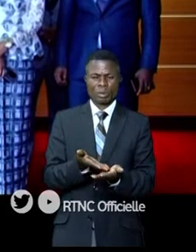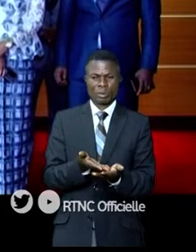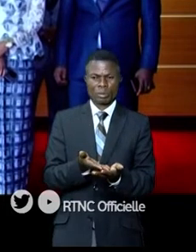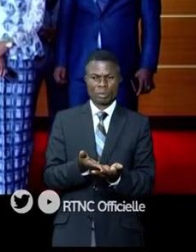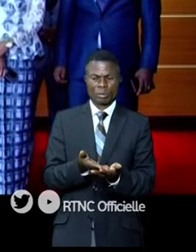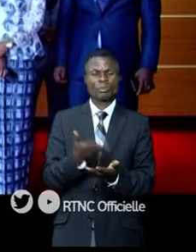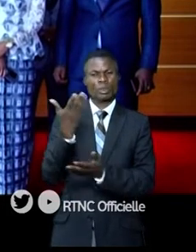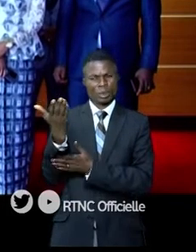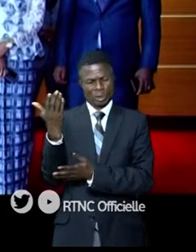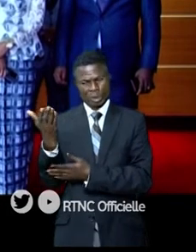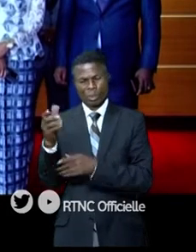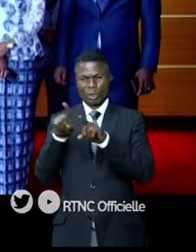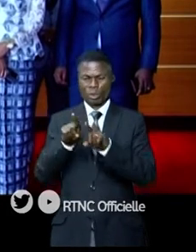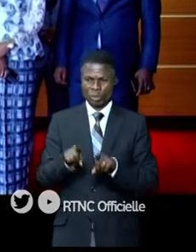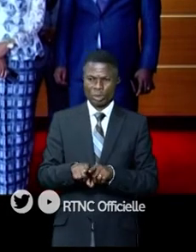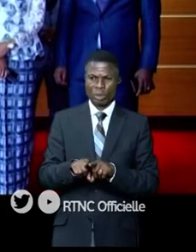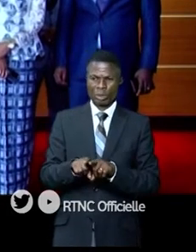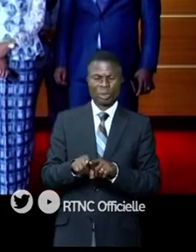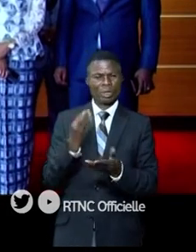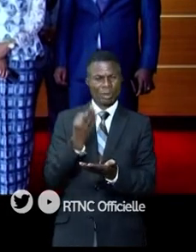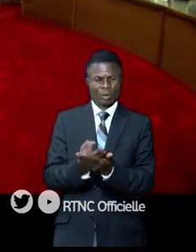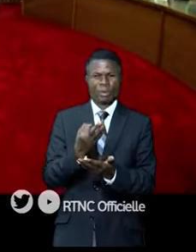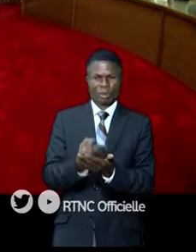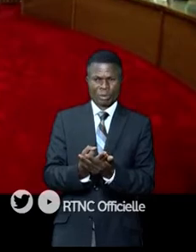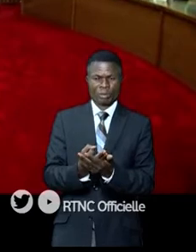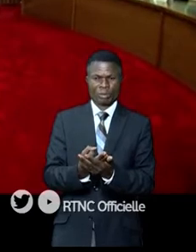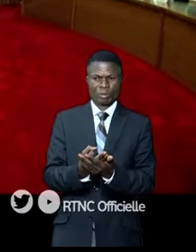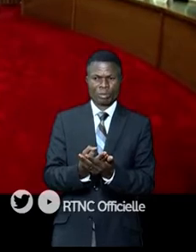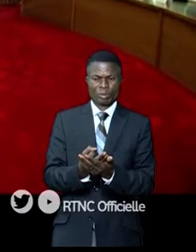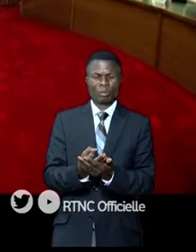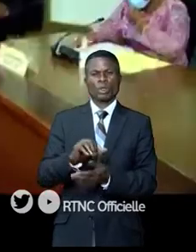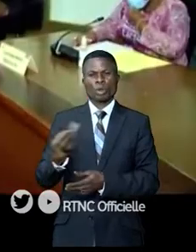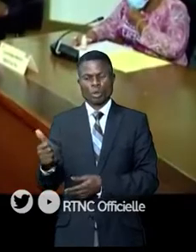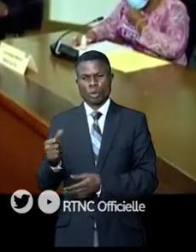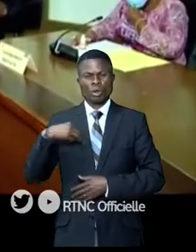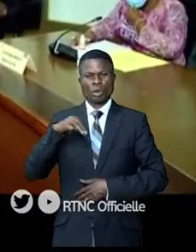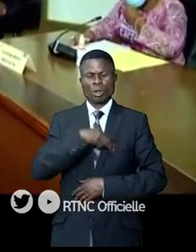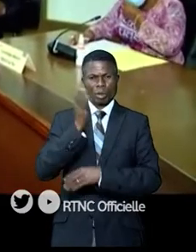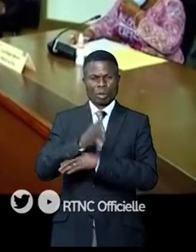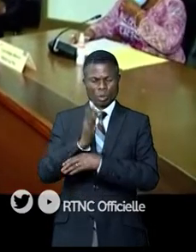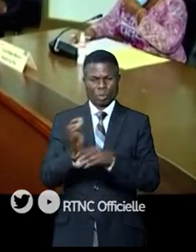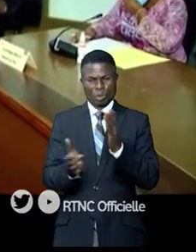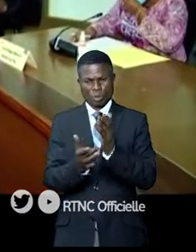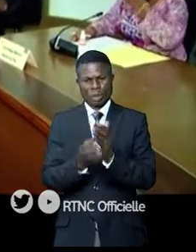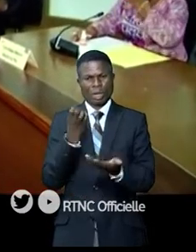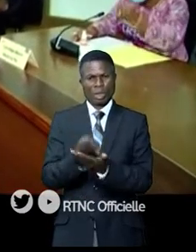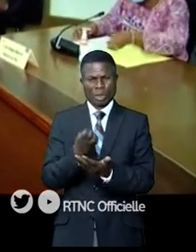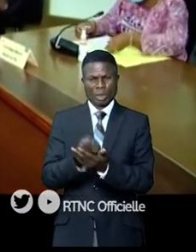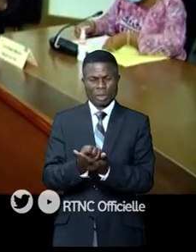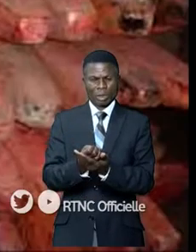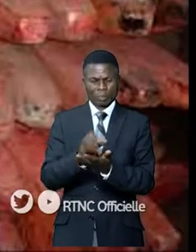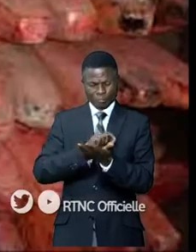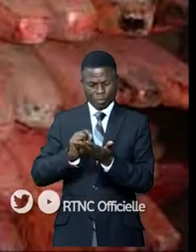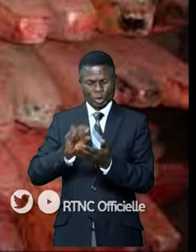qui appelle de financement. En outre, les membres du comité de conjoncture économique ont noté un